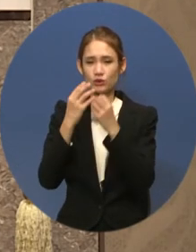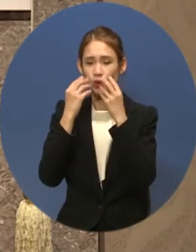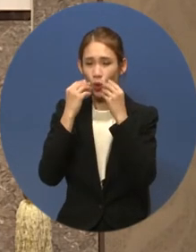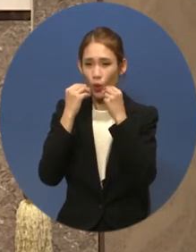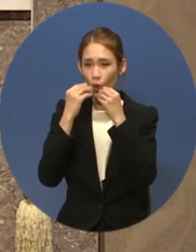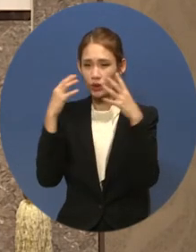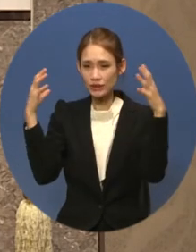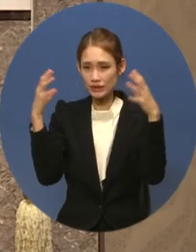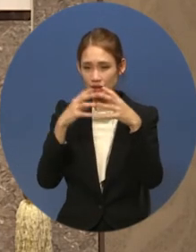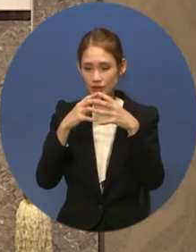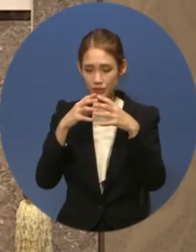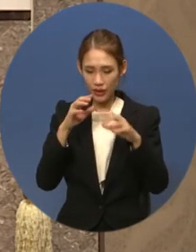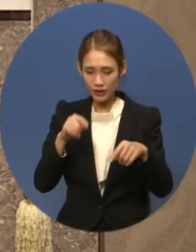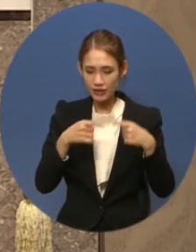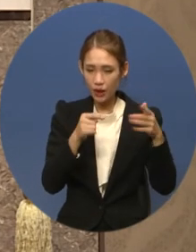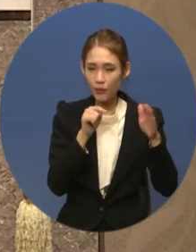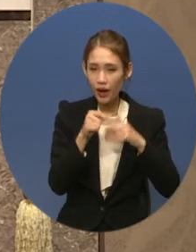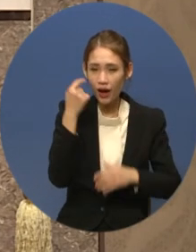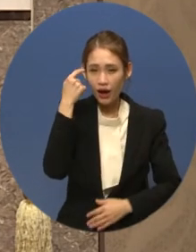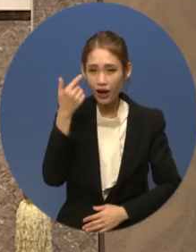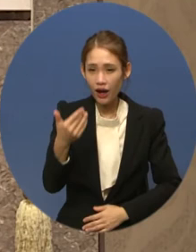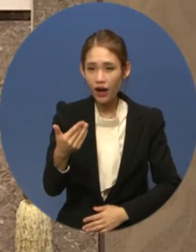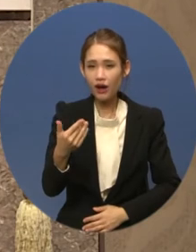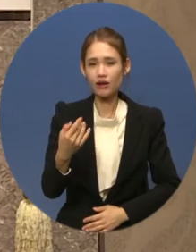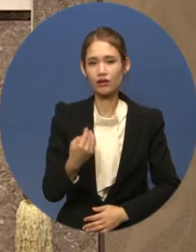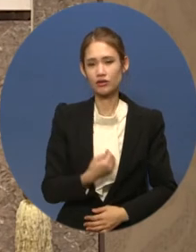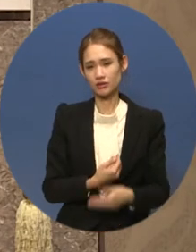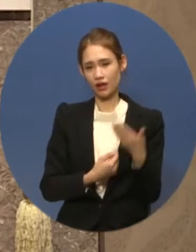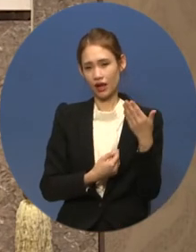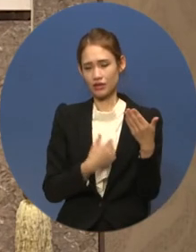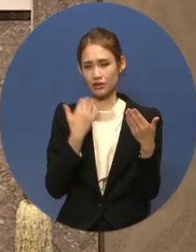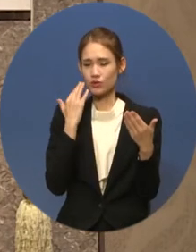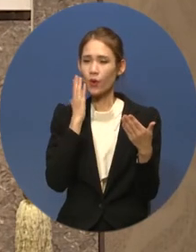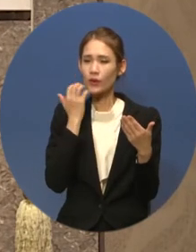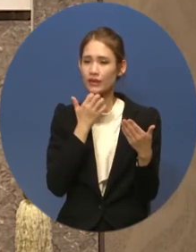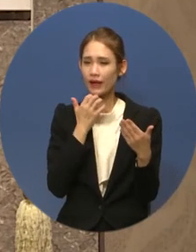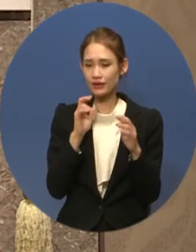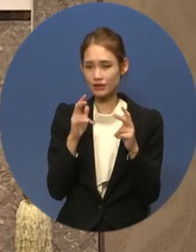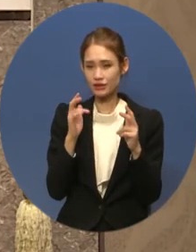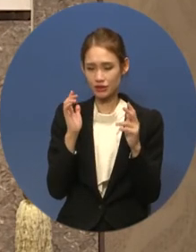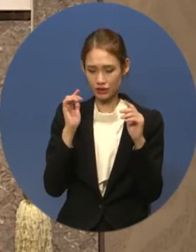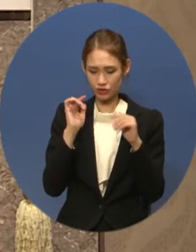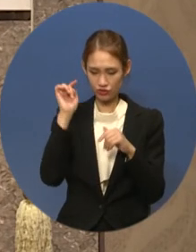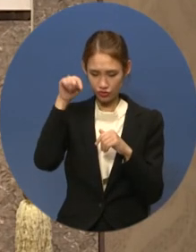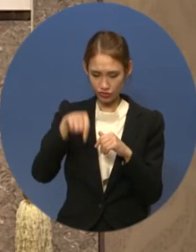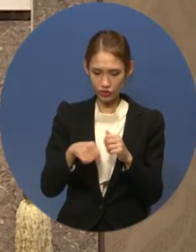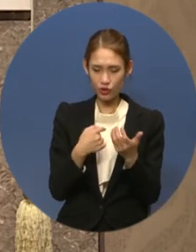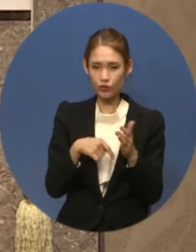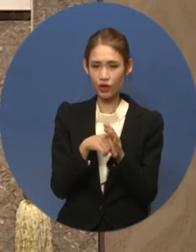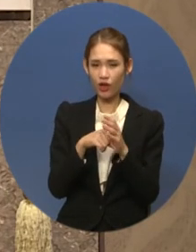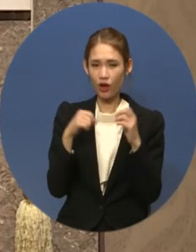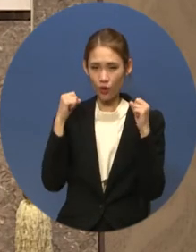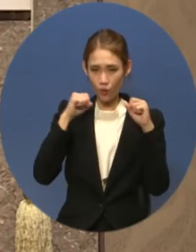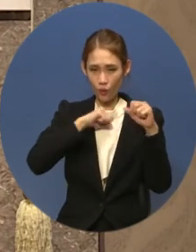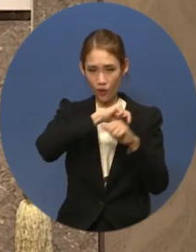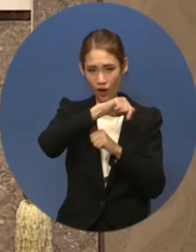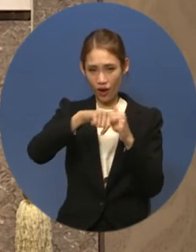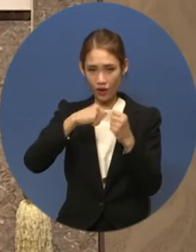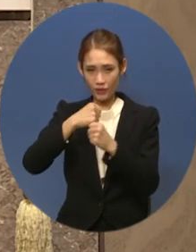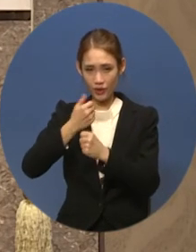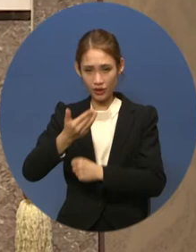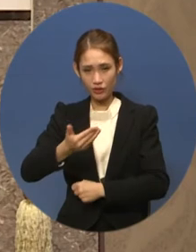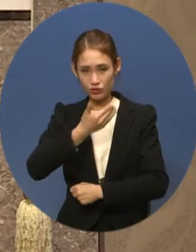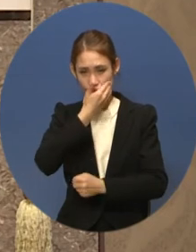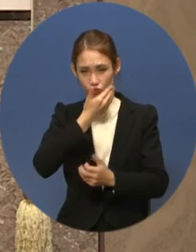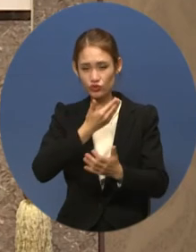참여한 적이 있으니까 즉 얼마나 당신은 녹색 지구를 위해서 환경을 위해서 일하고 있는 지가 그 회사의 간부가 되는